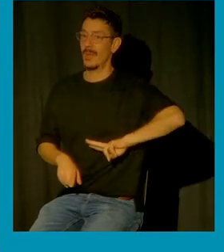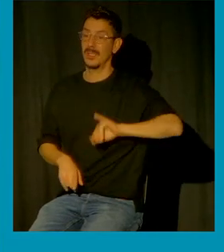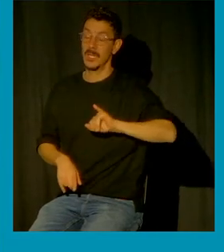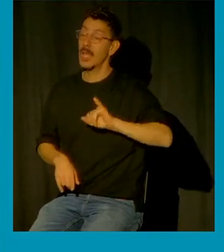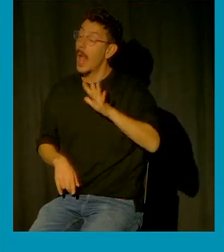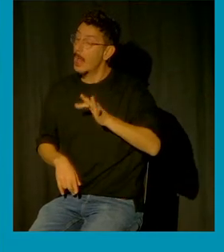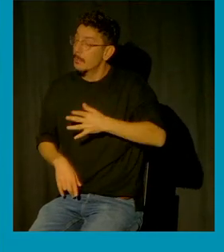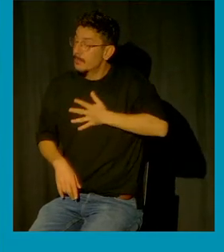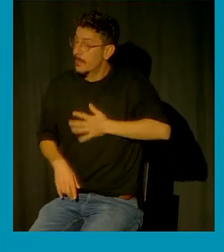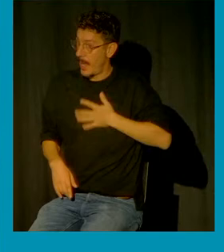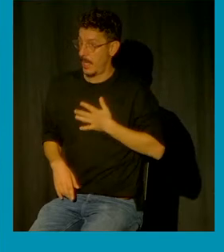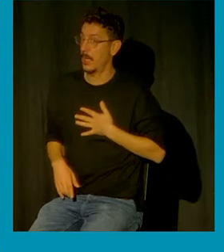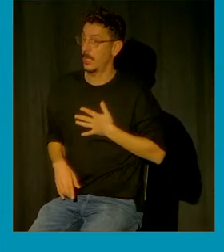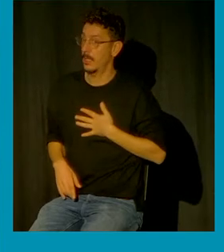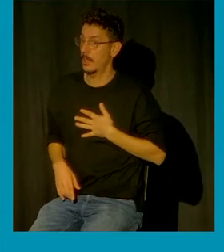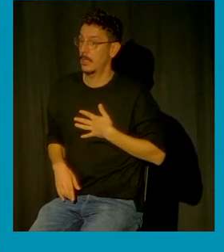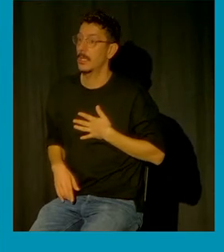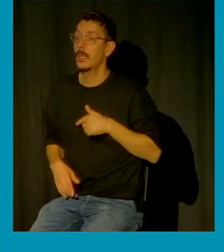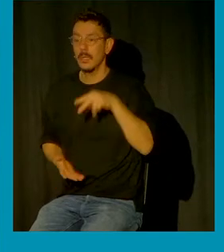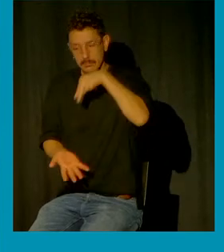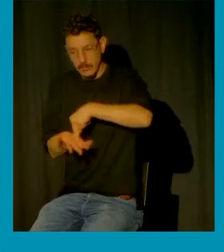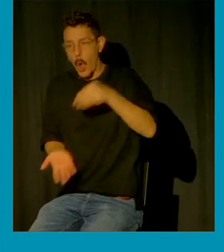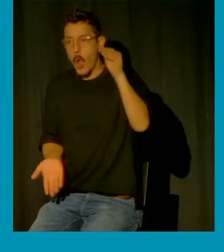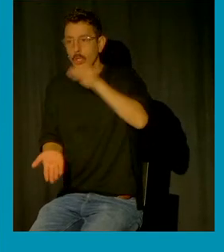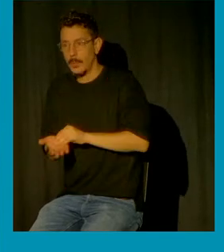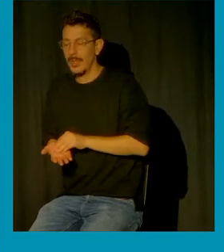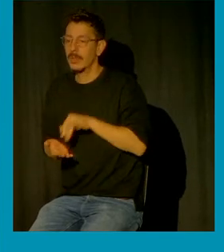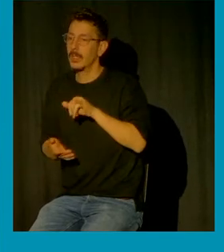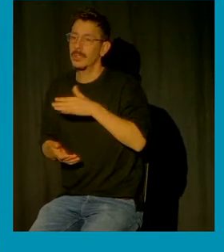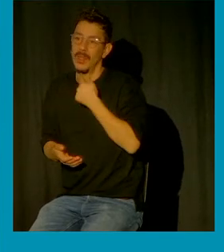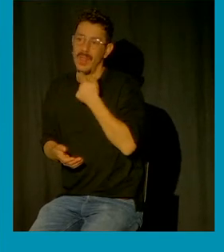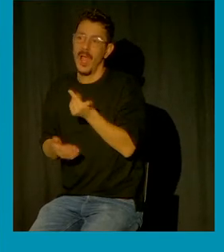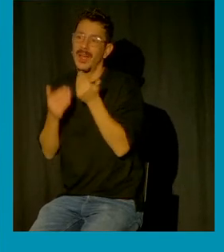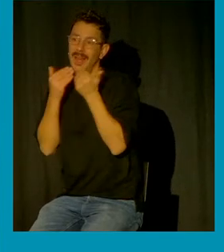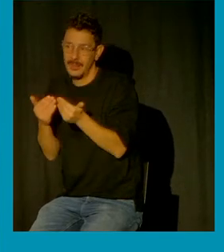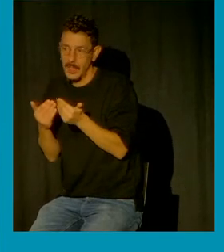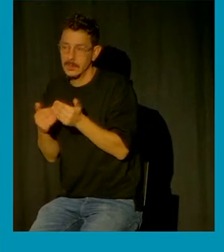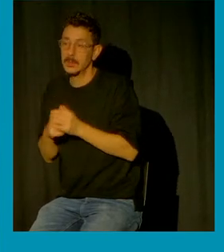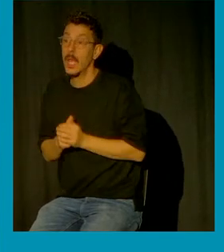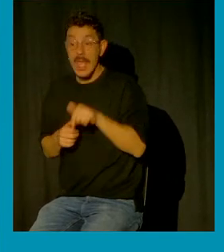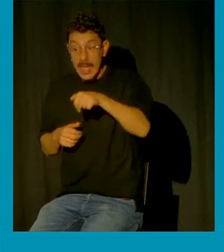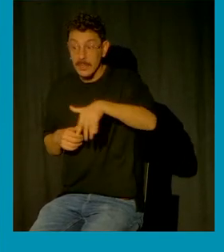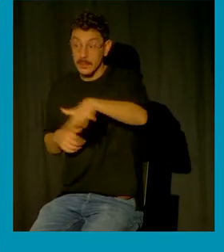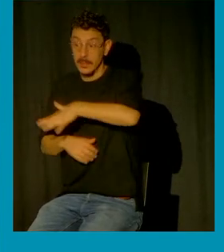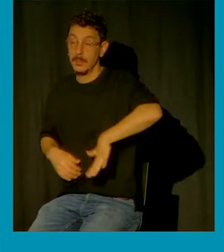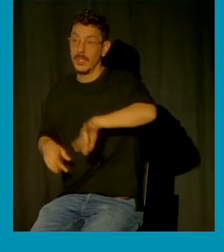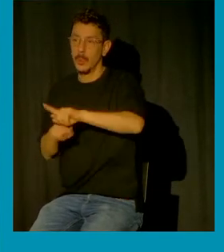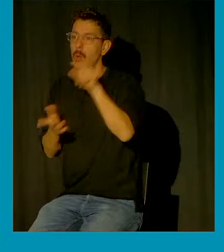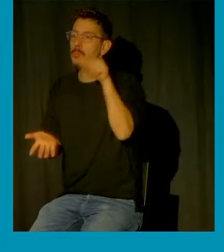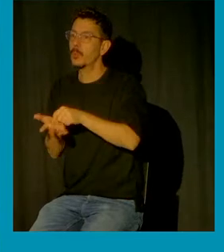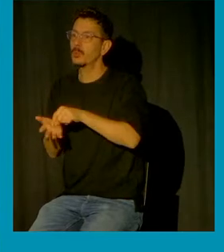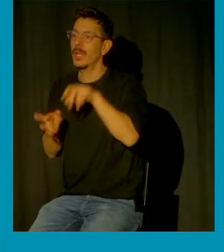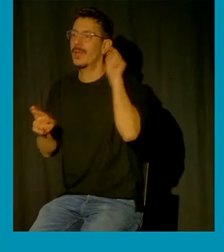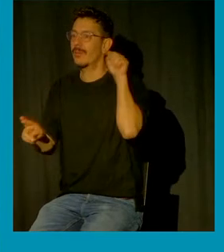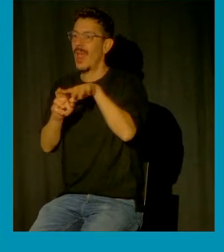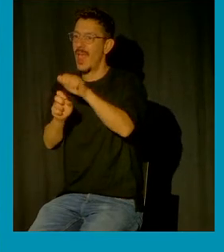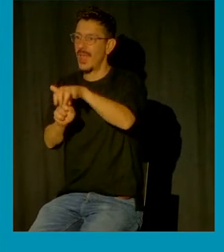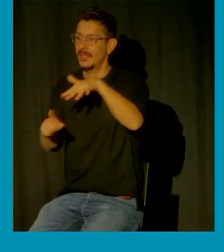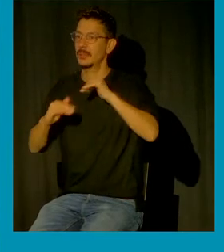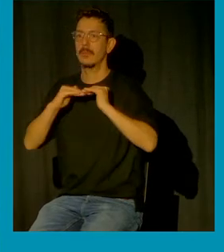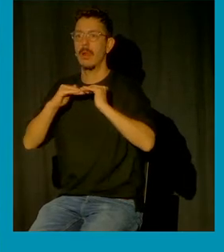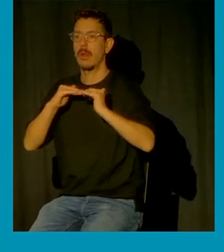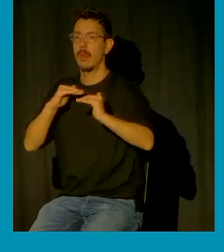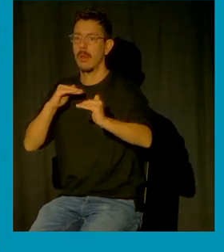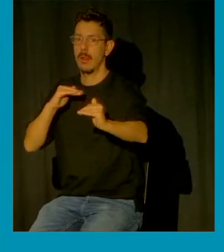doncs donant les gràcies i felicitant aquest espai que com a fòrum s'ha convertit en un punt de referència estable del nostre país abans ho comentàvem